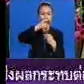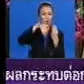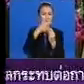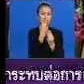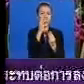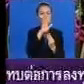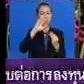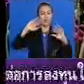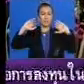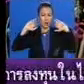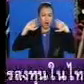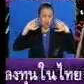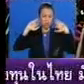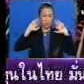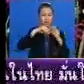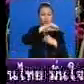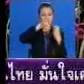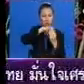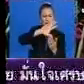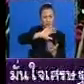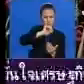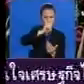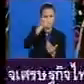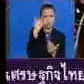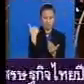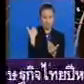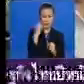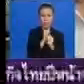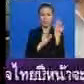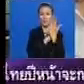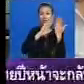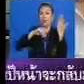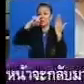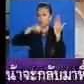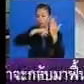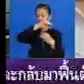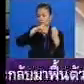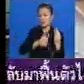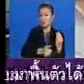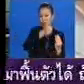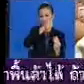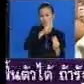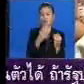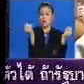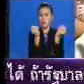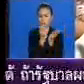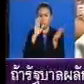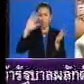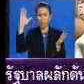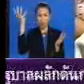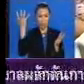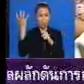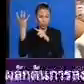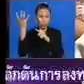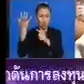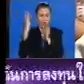ทำให้GDPเพิ่มขึ้นค่อนข้างสูงและจะประคองให้เศรษฐกิจของไทยดีขึ้นแต่ยังมีผลกระทบจากเศรษฐกิจของโลกนะครับรวม